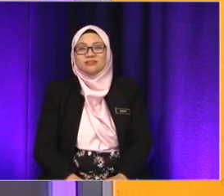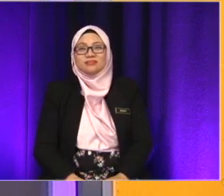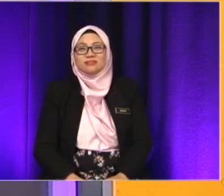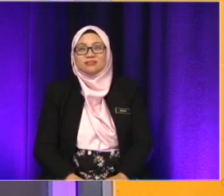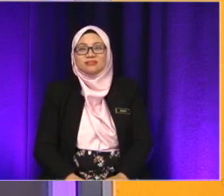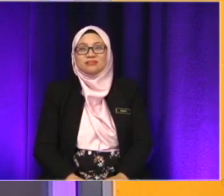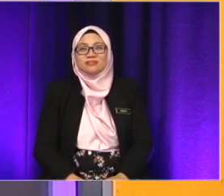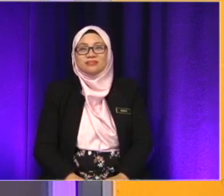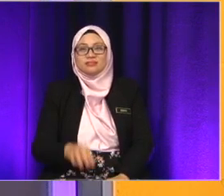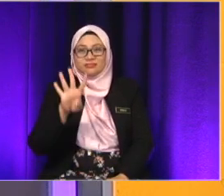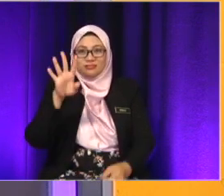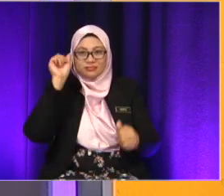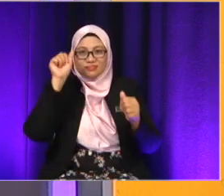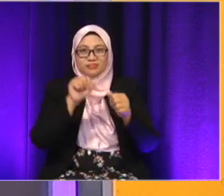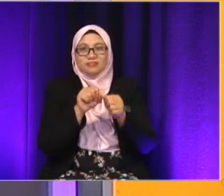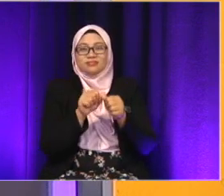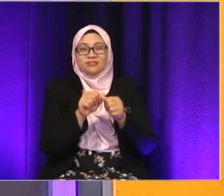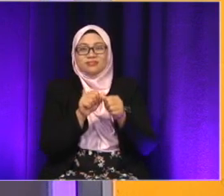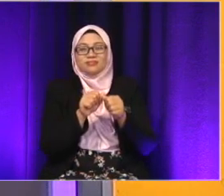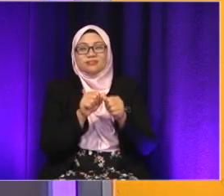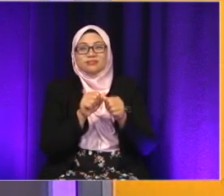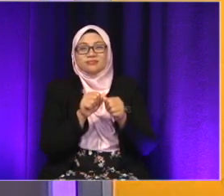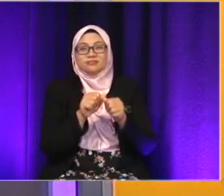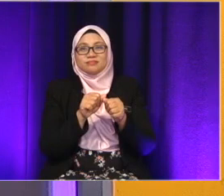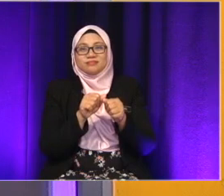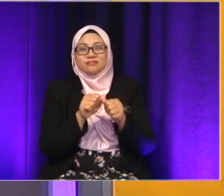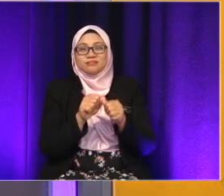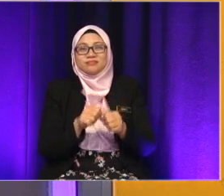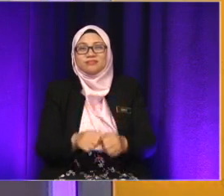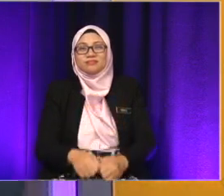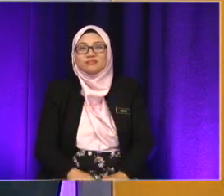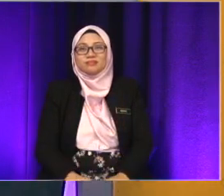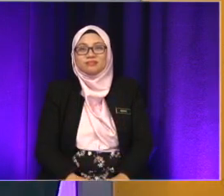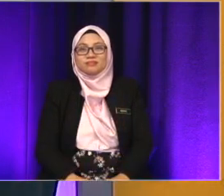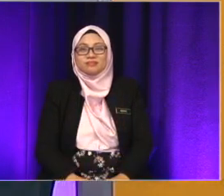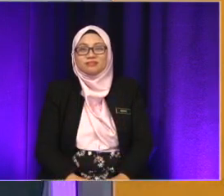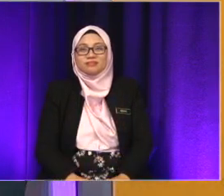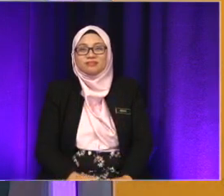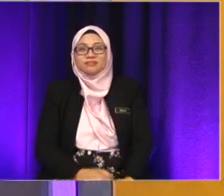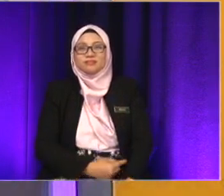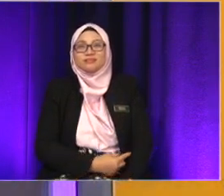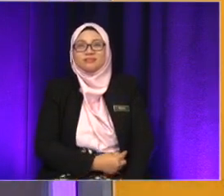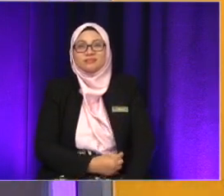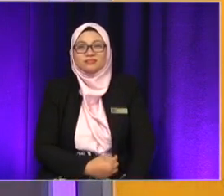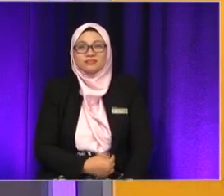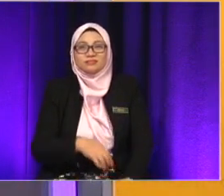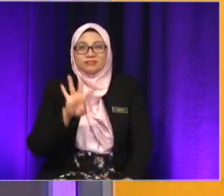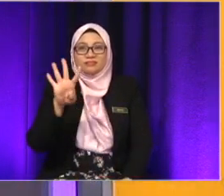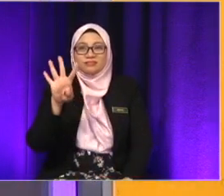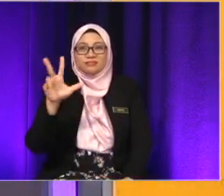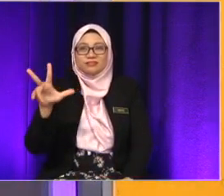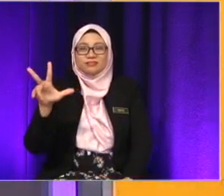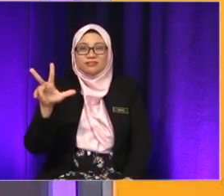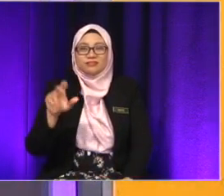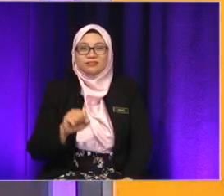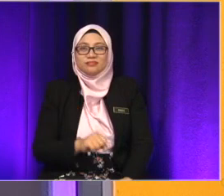1 2 3 dan 4. Ada 4 arah. Okey. Ini dalam bentuk simbol Kalau 4 3, 4